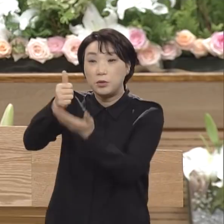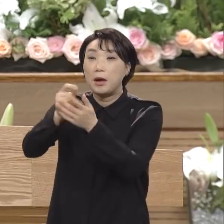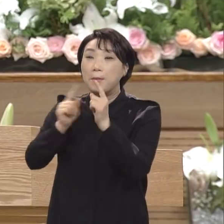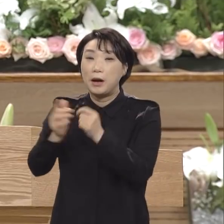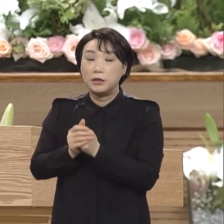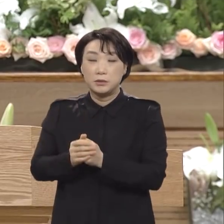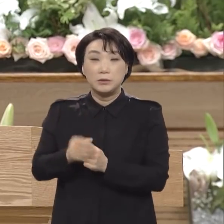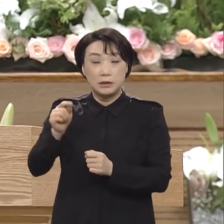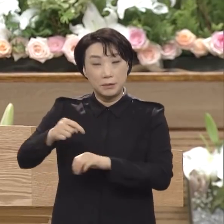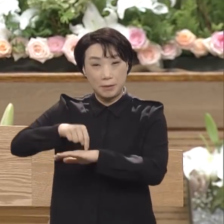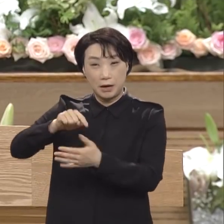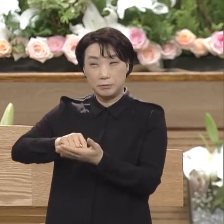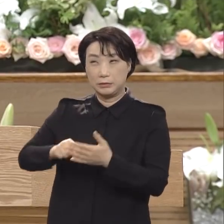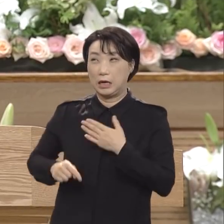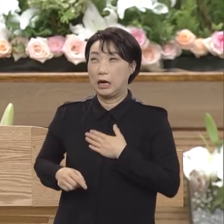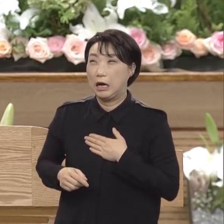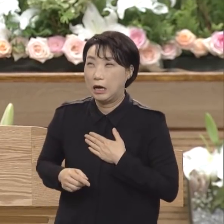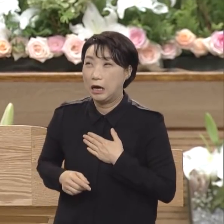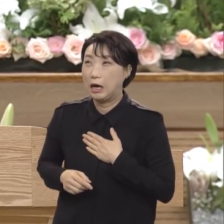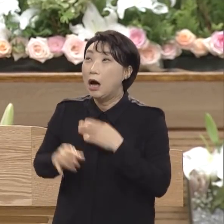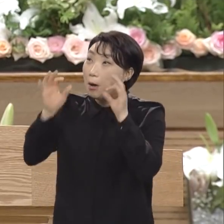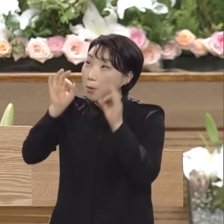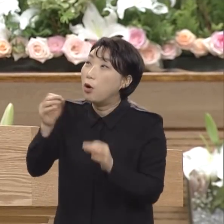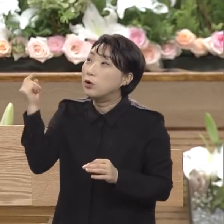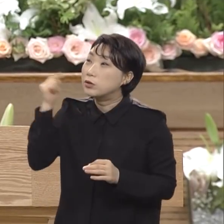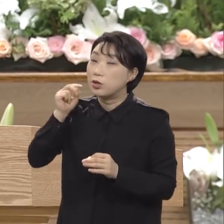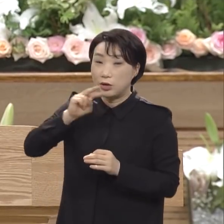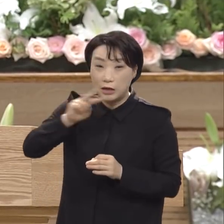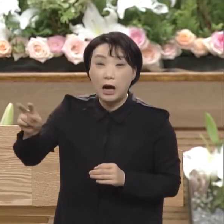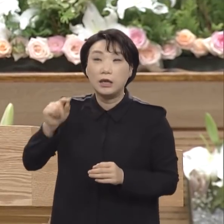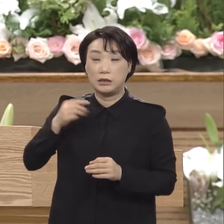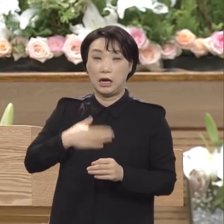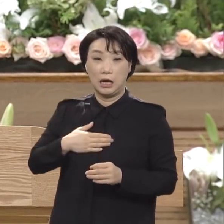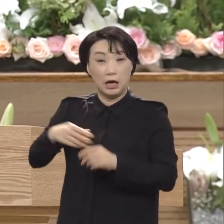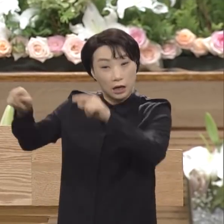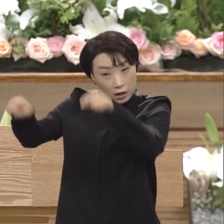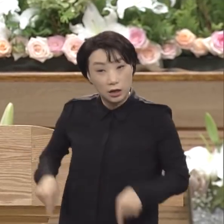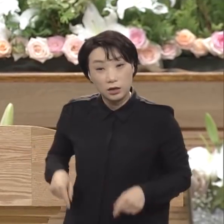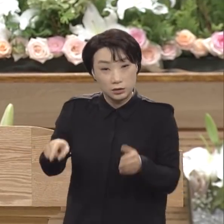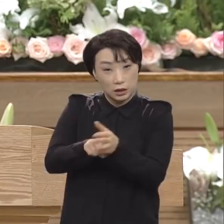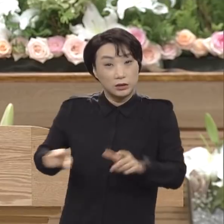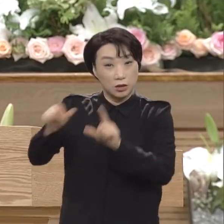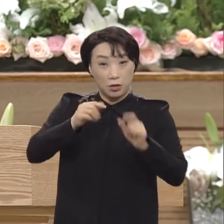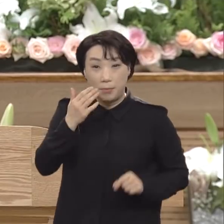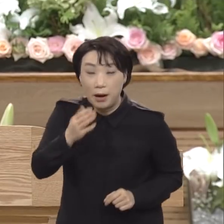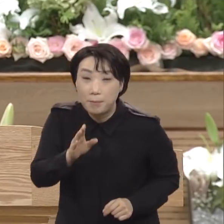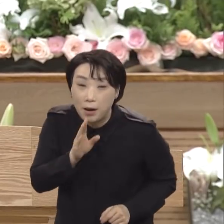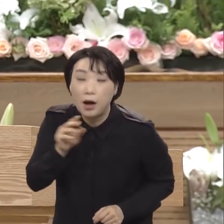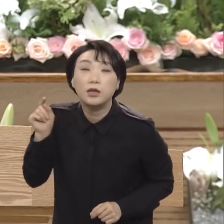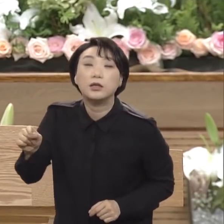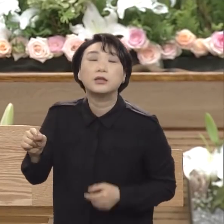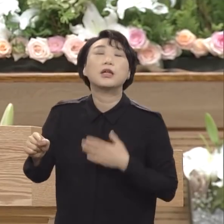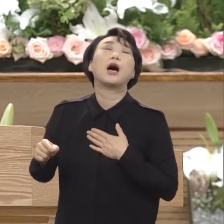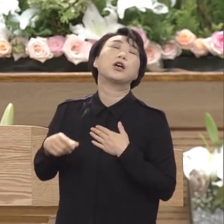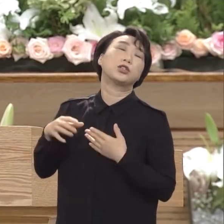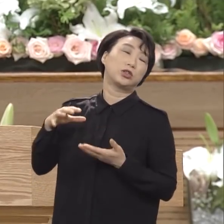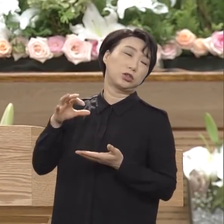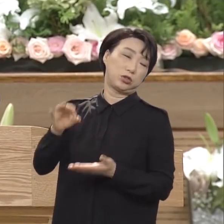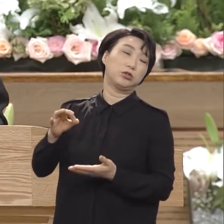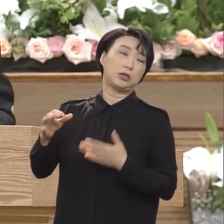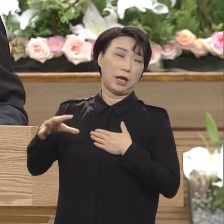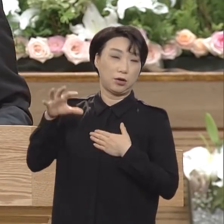하신 말씀의 마음을 알고 들어야 그 마음을 알아 신앙생활을 하는데 그것이 바로 나에게 기업이라 이